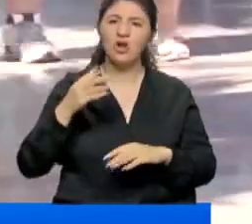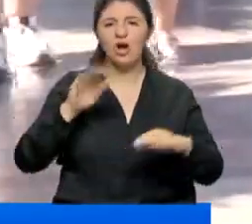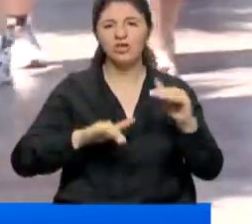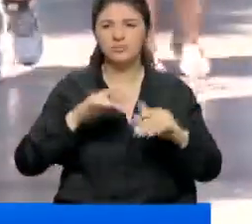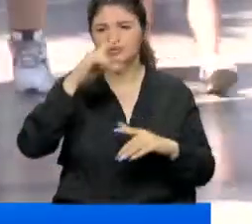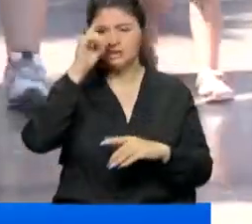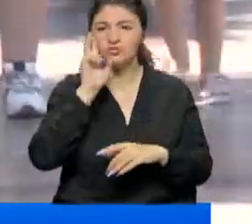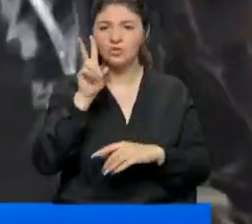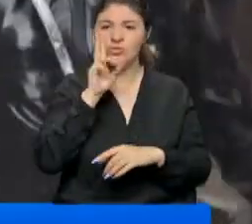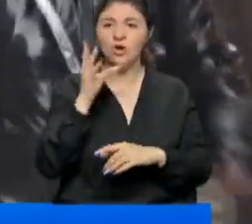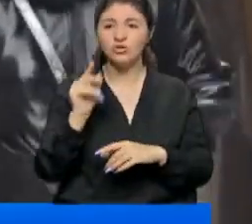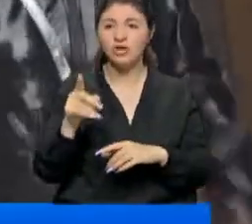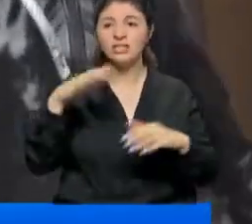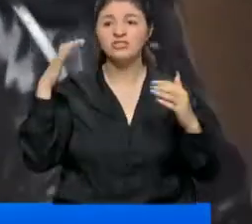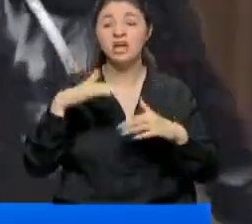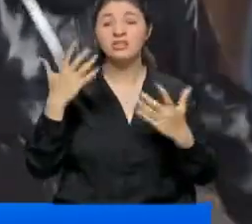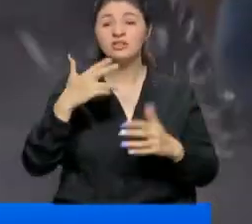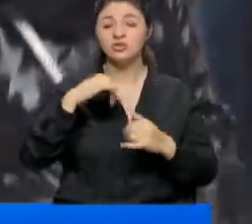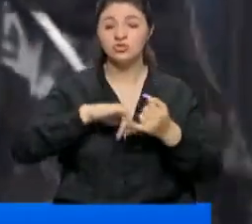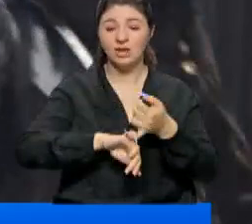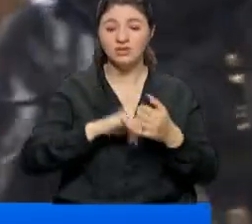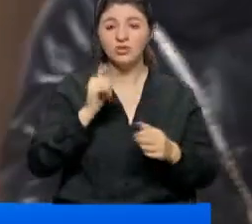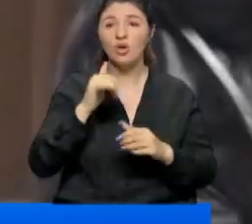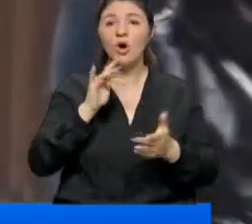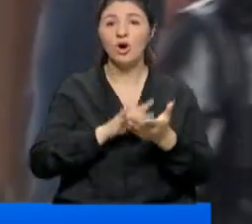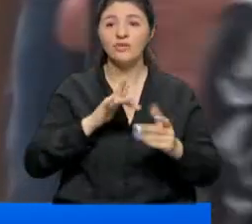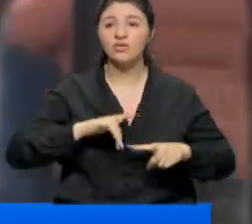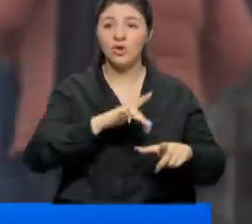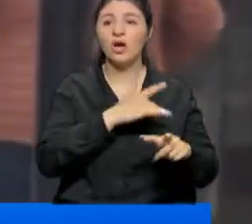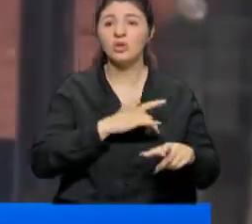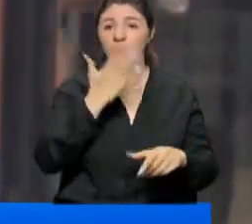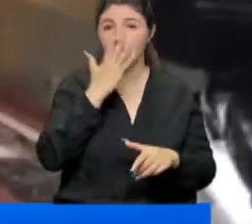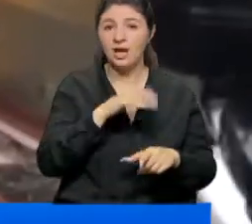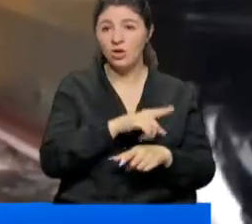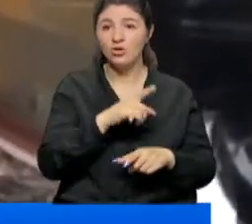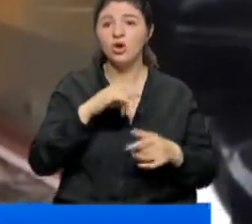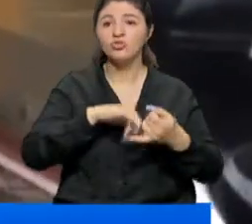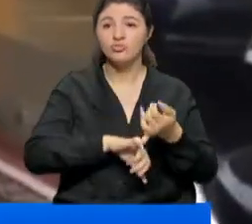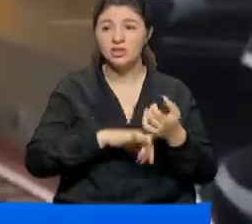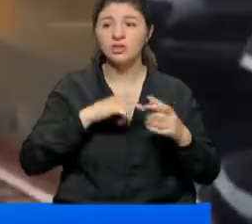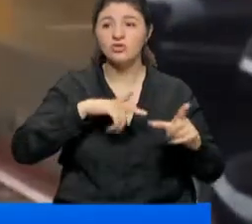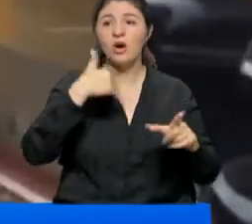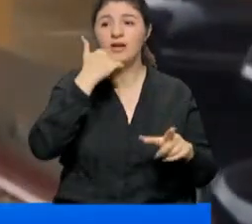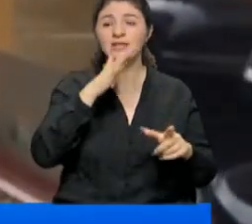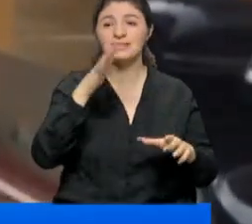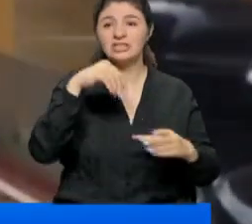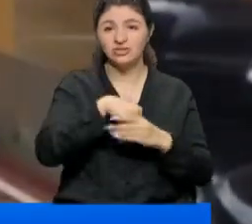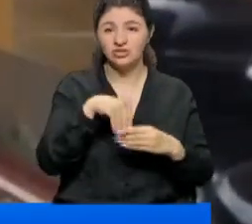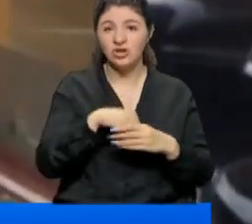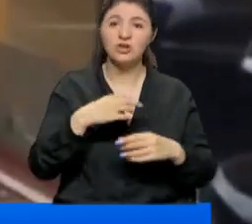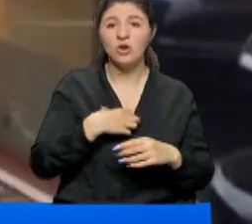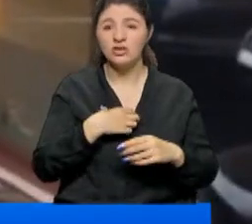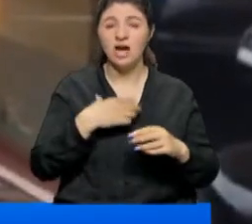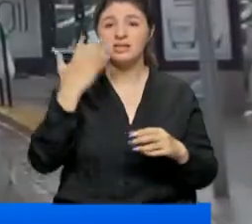çevresinde sıcaklıkları ölçülecek yağışlar sa cumartesi günü orta ve Doğu Anadolu'da bekleniyor cumartesi Doğu Akdeniz'in iç kesimleri